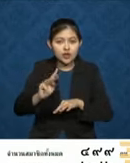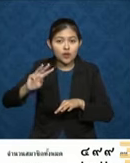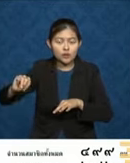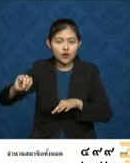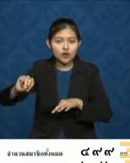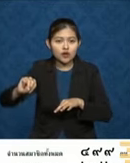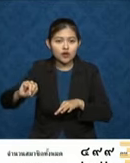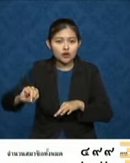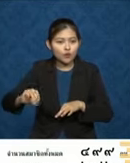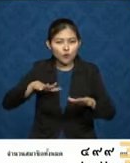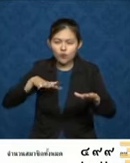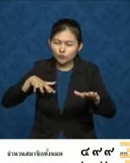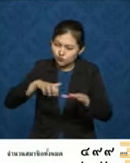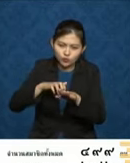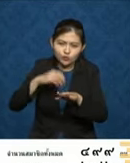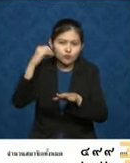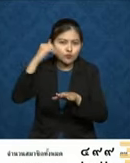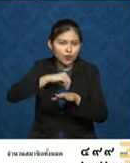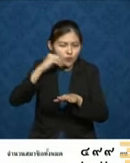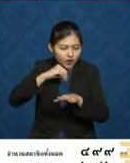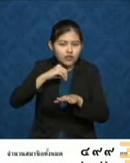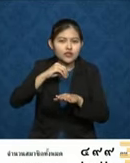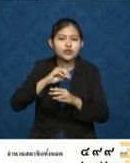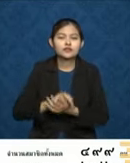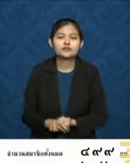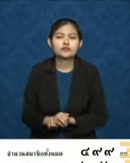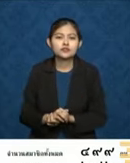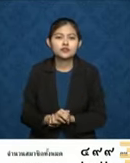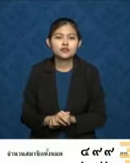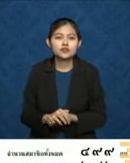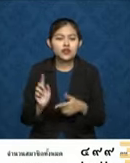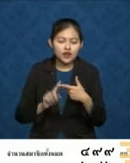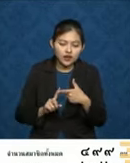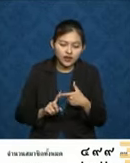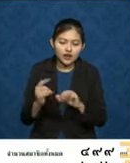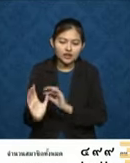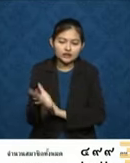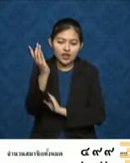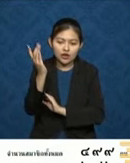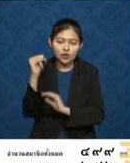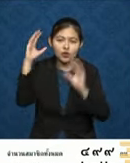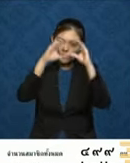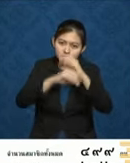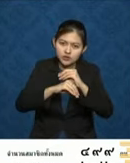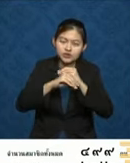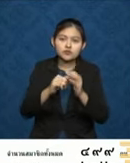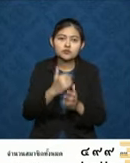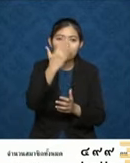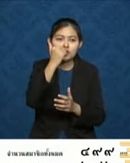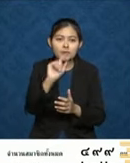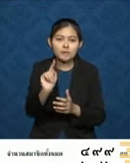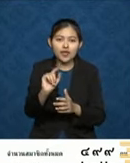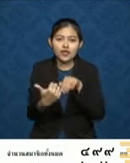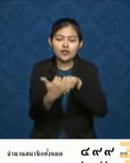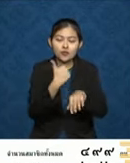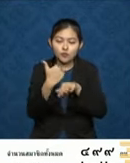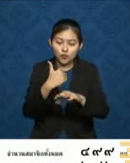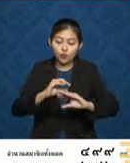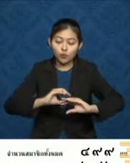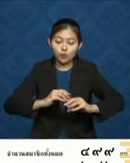มีอุบัติเหตุเยอะที่สุดและบ่อยที่สุดค่ะไม่ว่าจะเป็นทั้งช่วงกลางวันและกลางคืนค่ะเนื่องจากสภาพของพื้นผิว